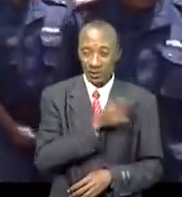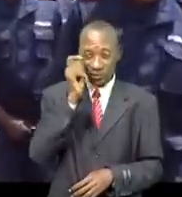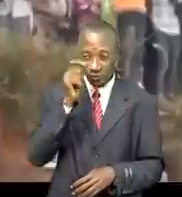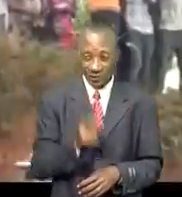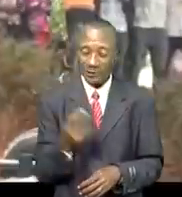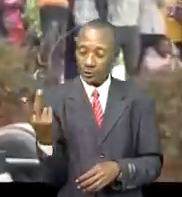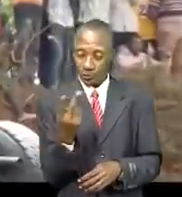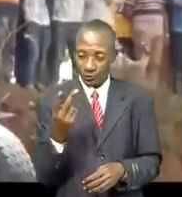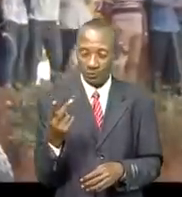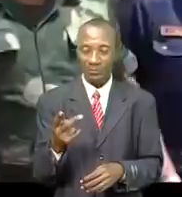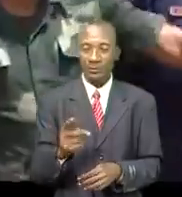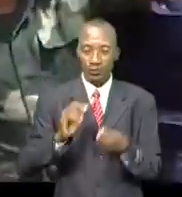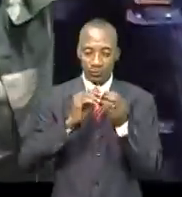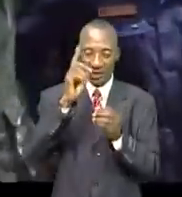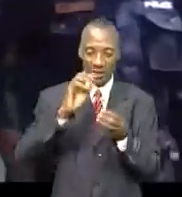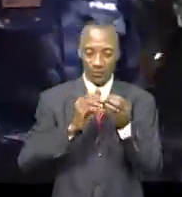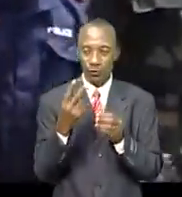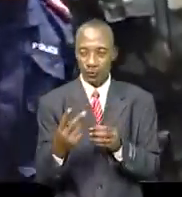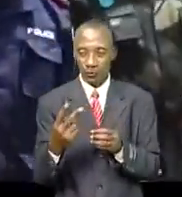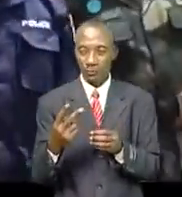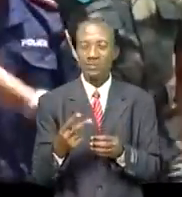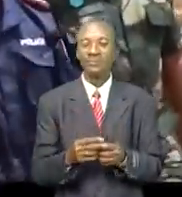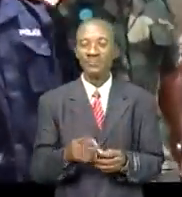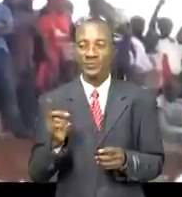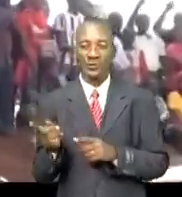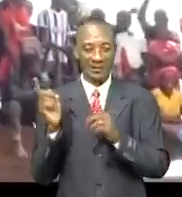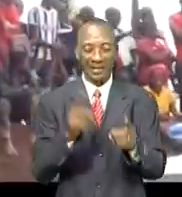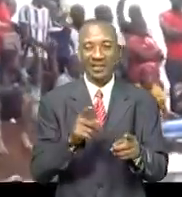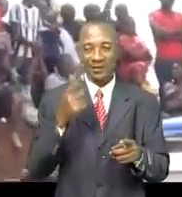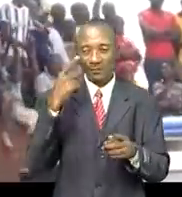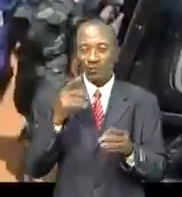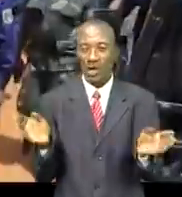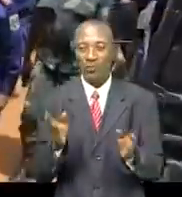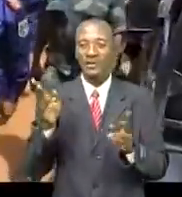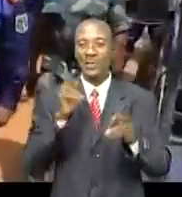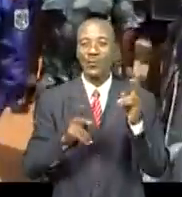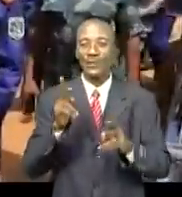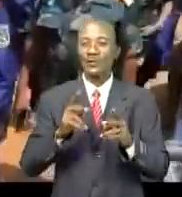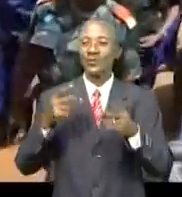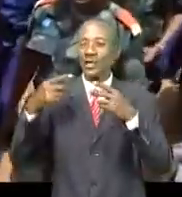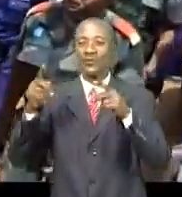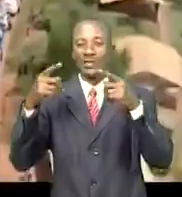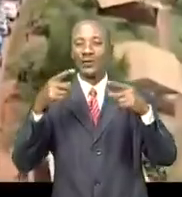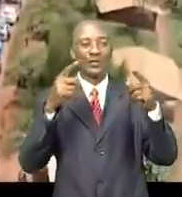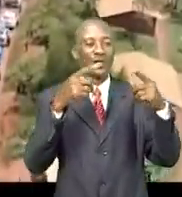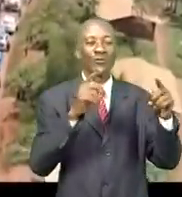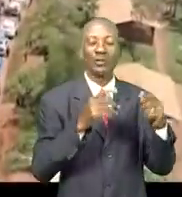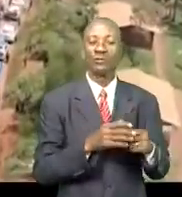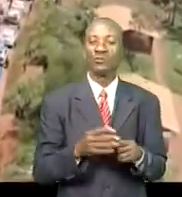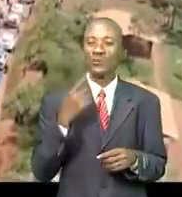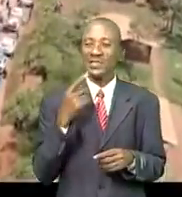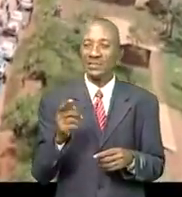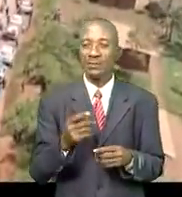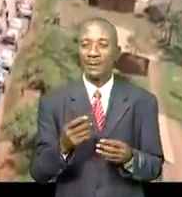commissaire divisionnaire Alonga Boni Benjamin, sont allés rassurer la population et constater de visu la reprise effective